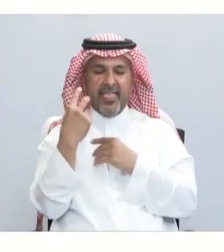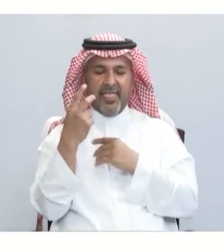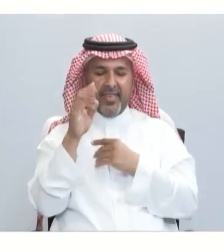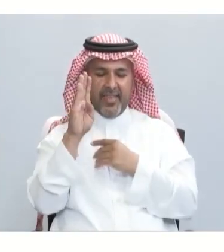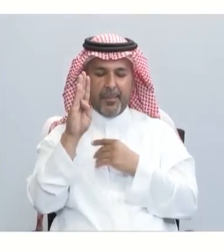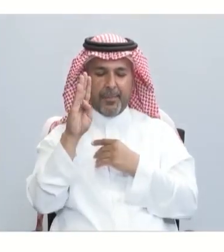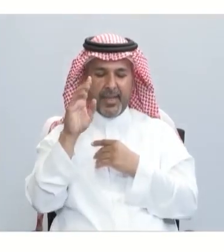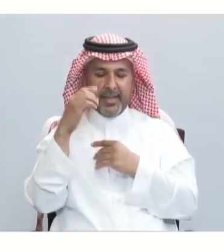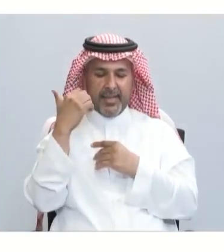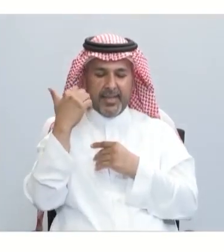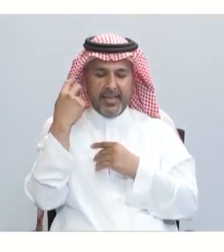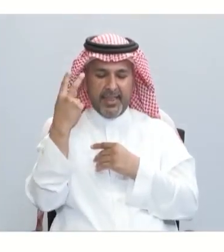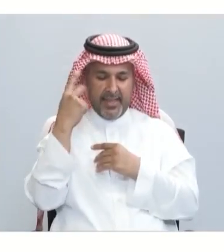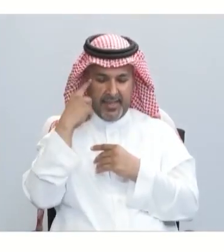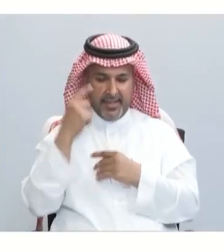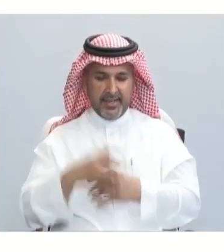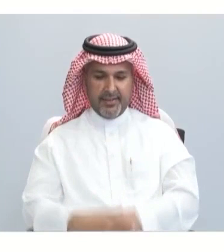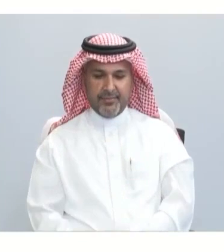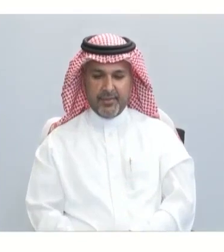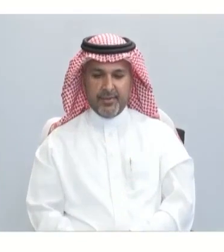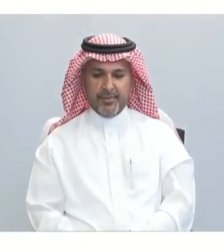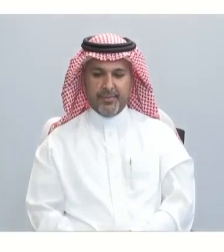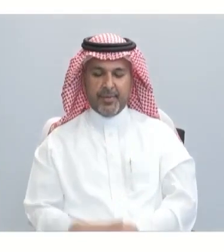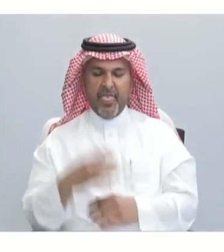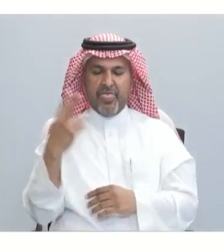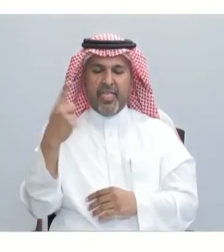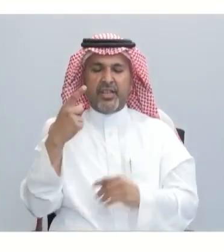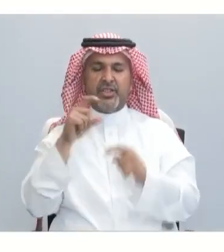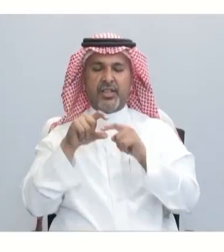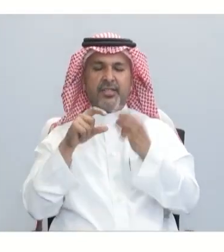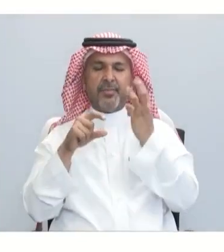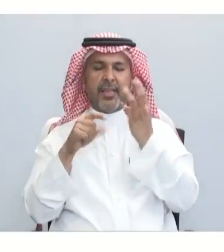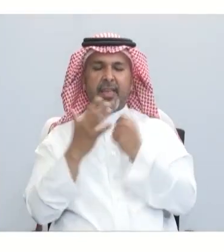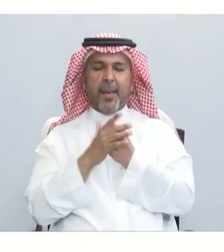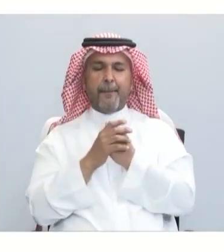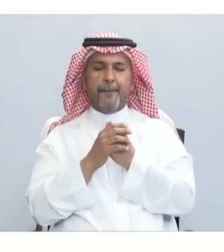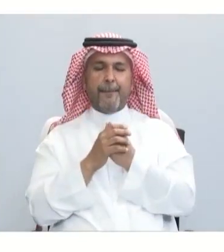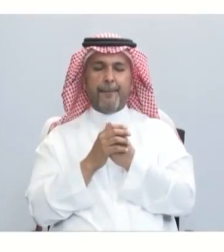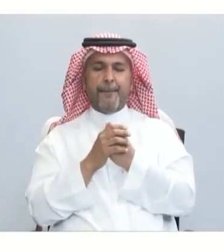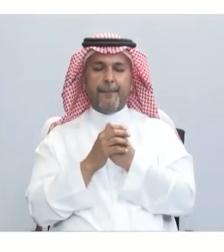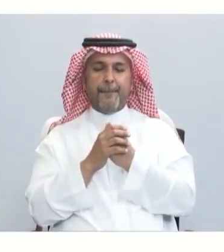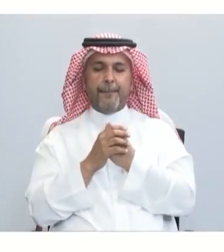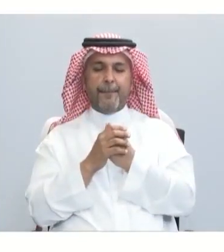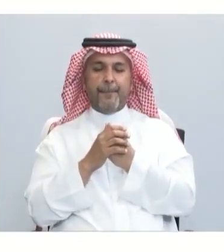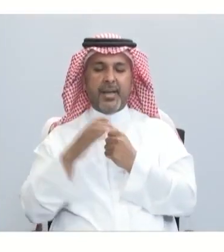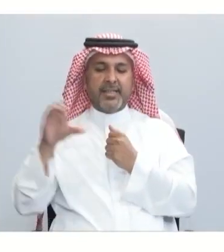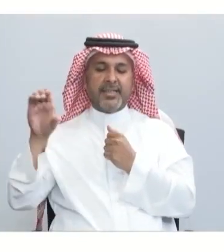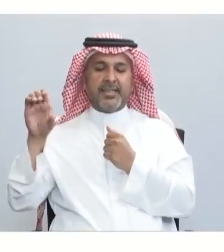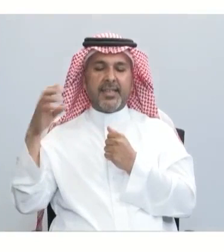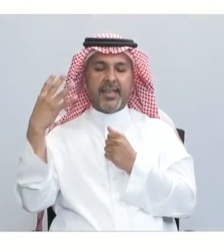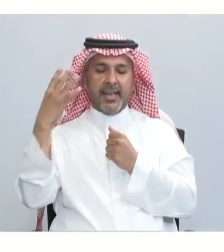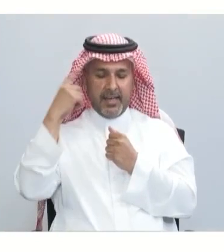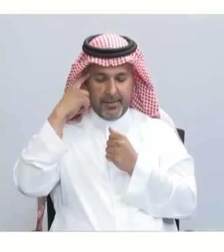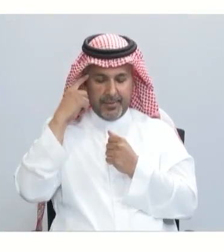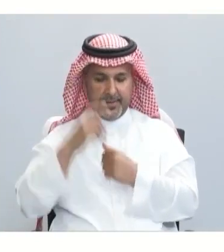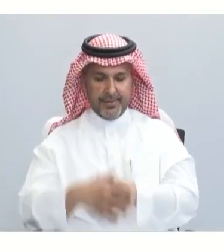يكون سي اس 4 طبعا راح يكون ما في اشياء تبسط مع بعض هذا هو الناتج